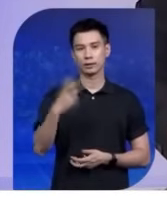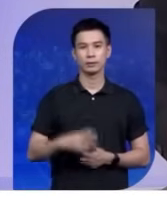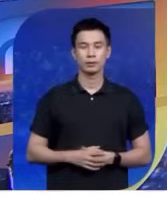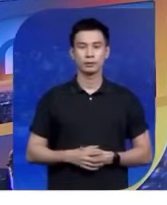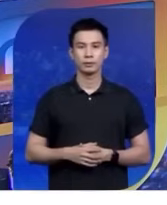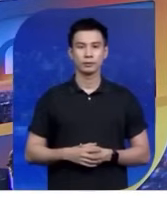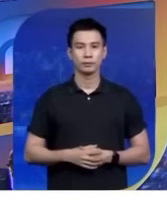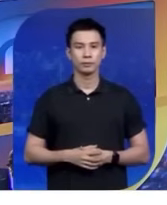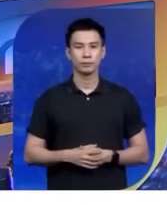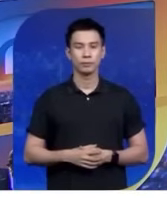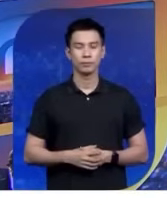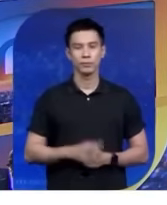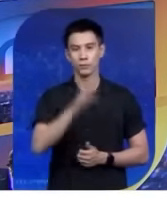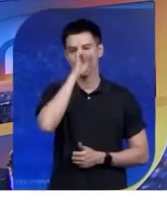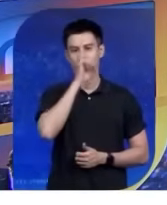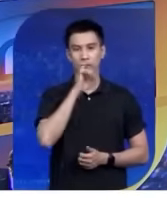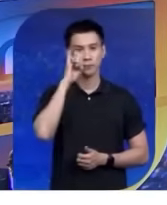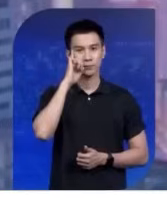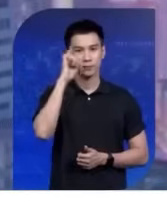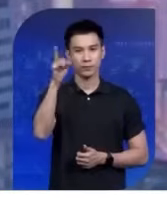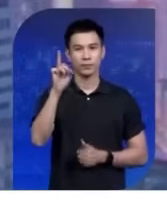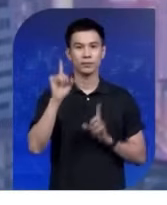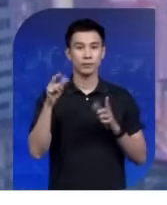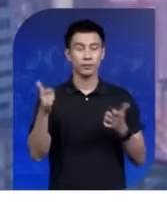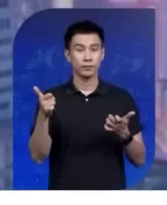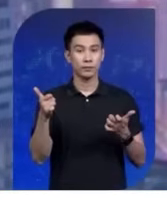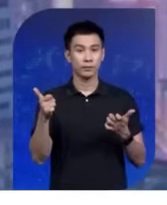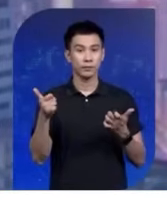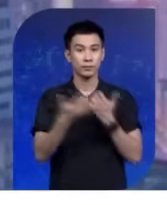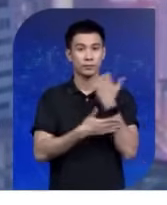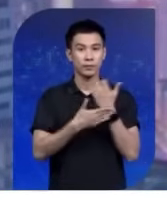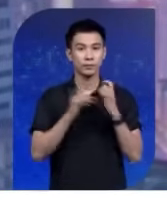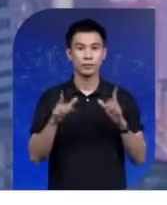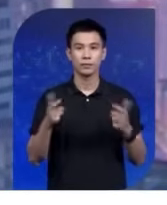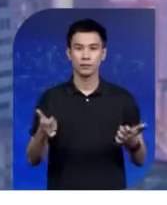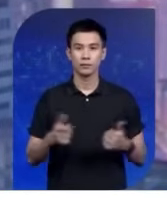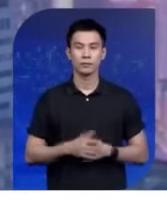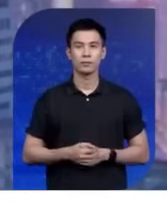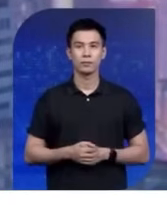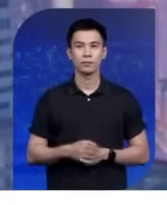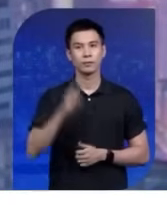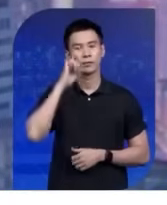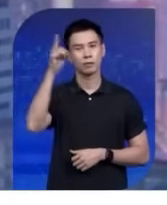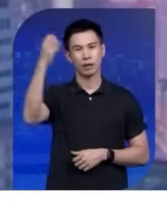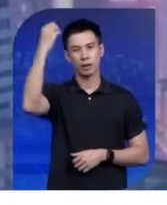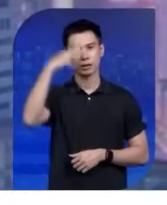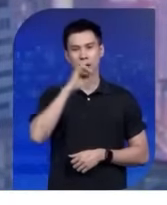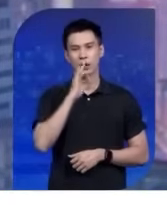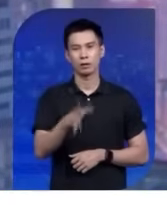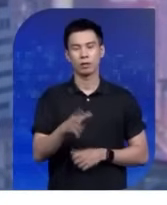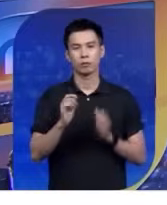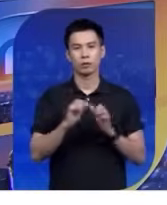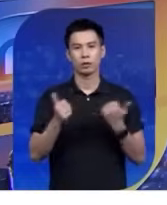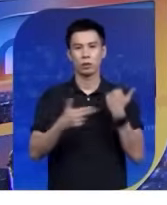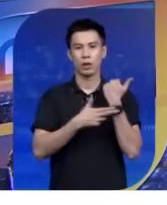vậy thưa chị Hương Liên trong ngày chủ nhật ngày mai ngày cuối tuần thì nắng nóng tại khu vực miền Trung sẽ diễn biến như thế nào đây ạ Vâng dự báo ngày mai thì nắng nóng sẽ xảy ra ở khu vực